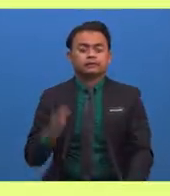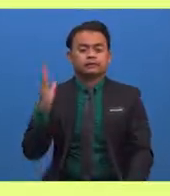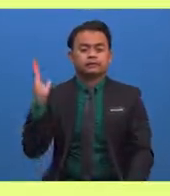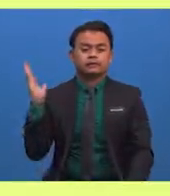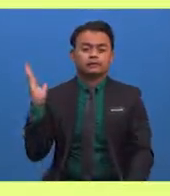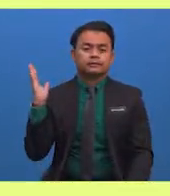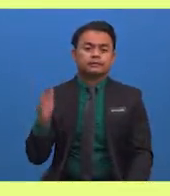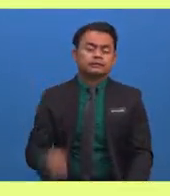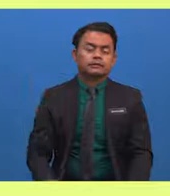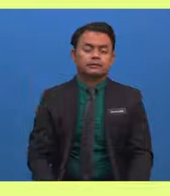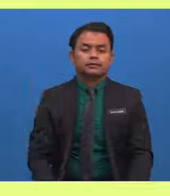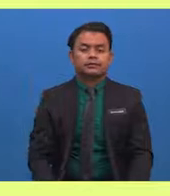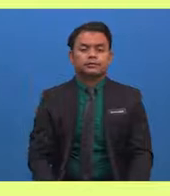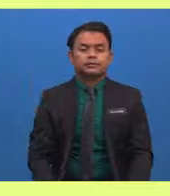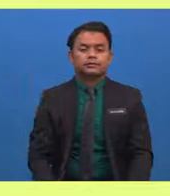pendidikan.